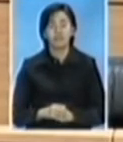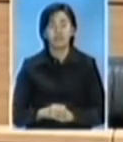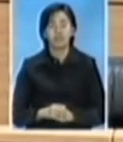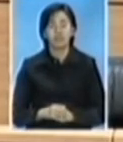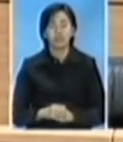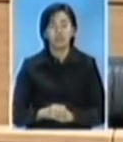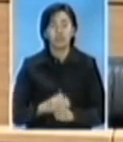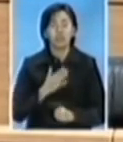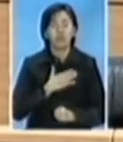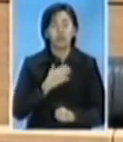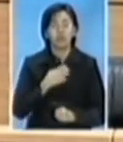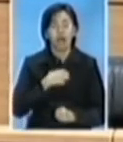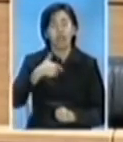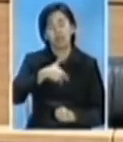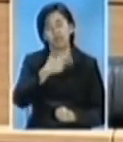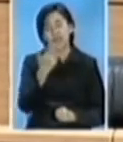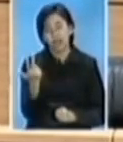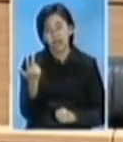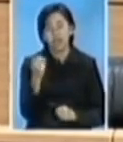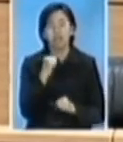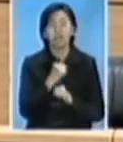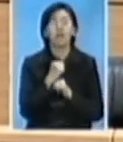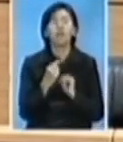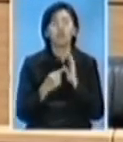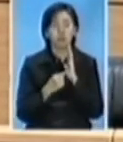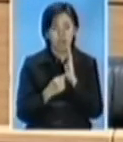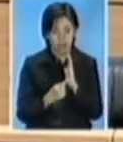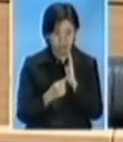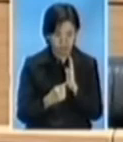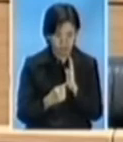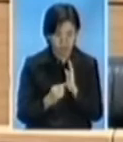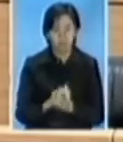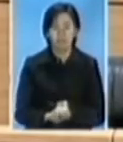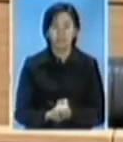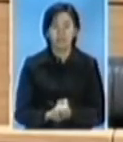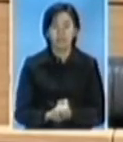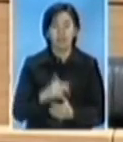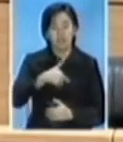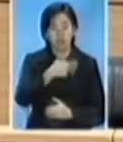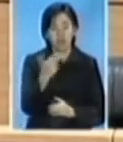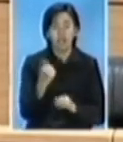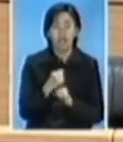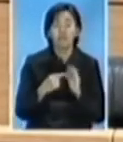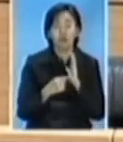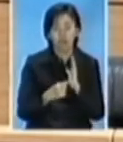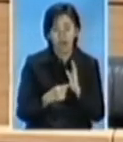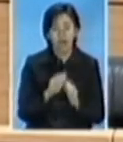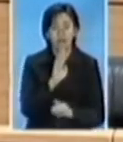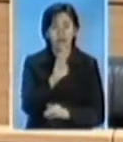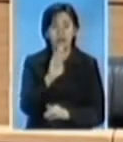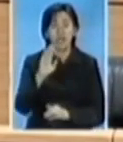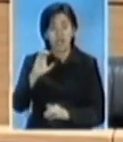ผมอยากเอาไทย PBS เป็นต้นแบบท่านเป็นต้นแบบจาก